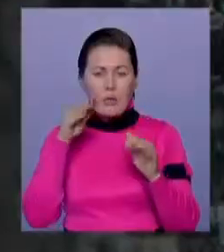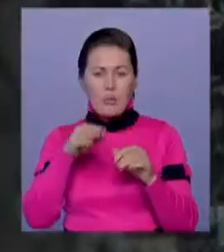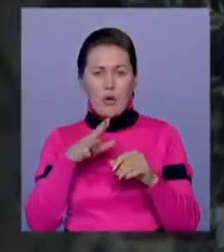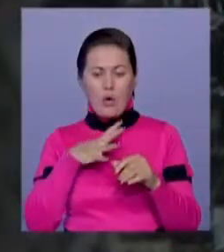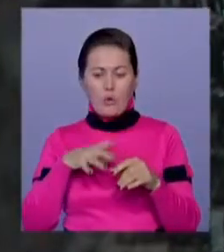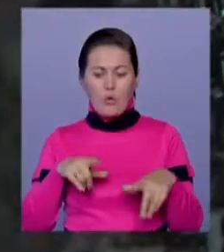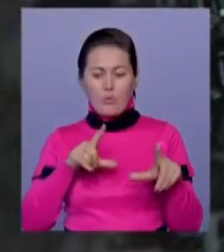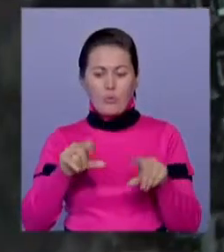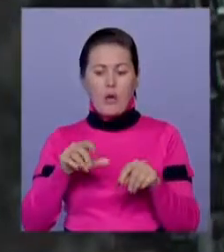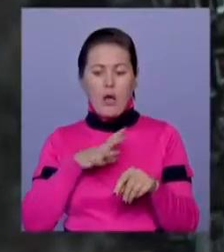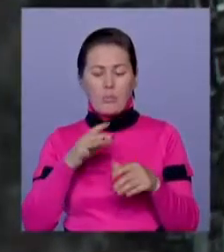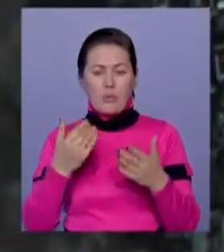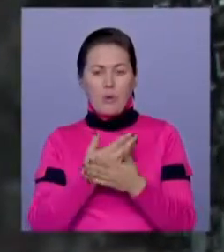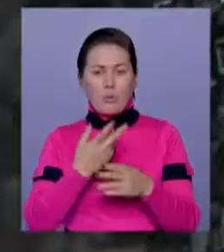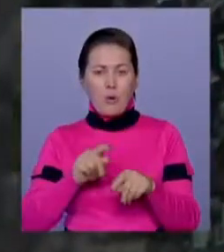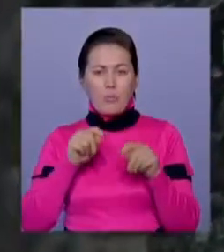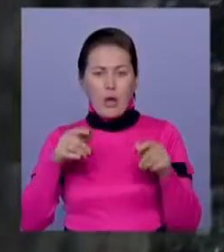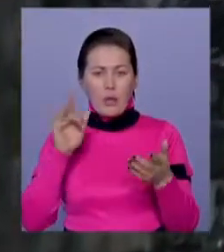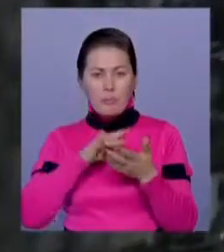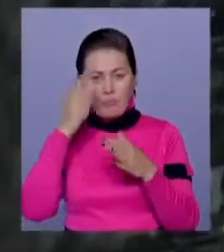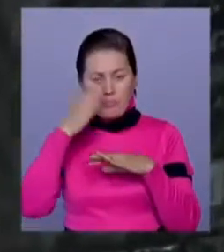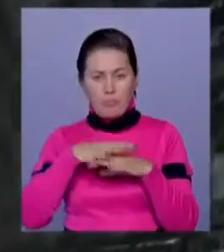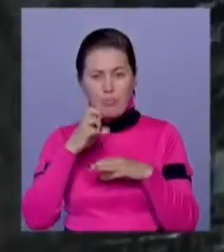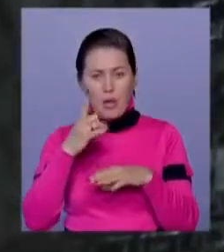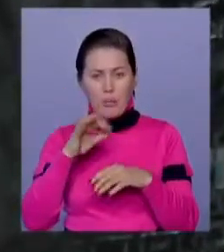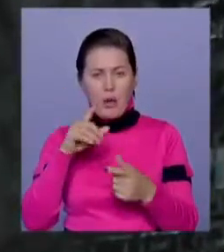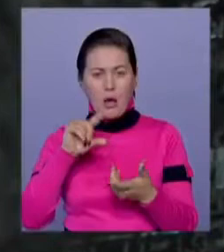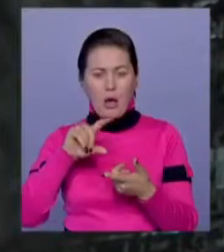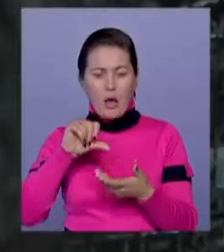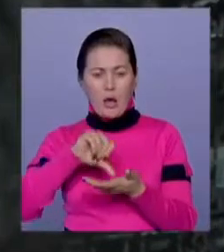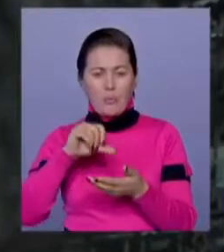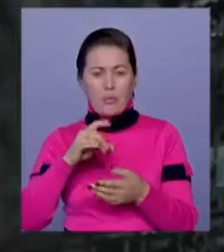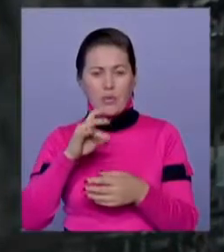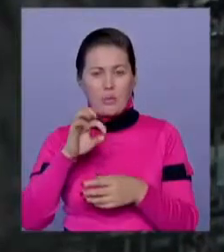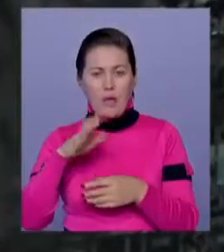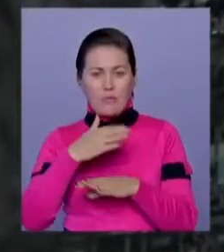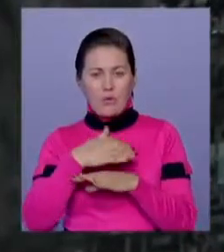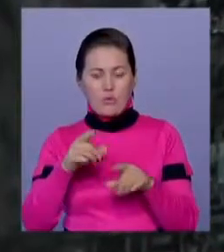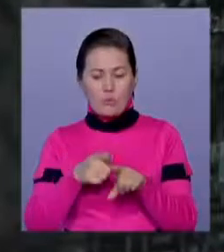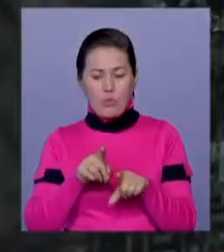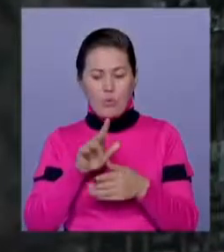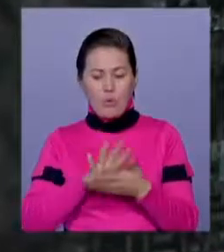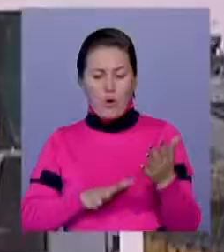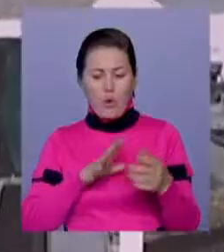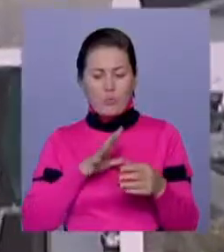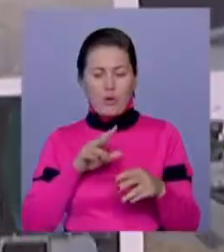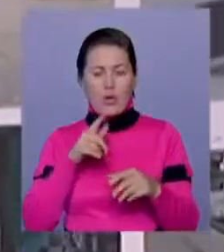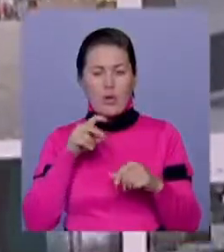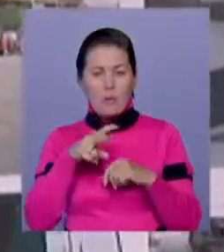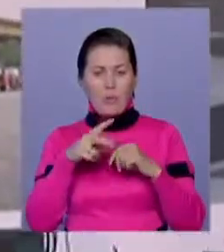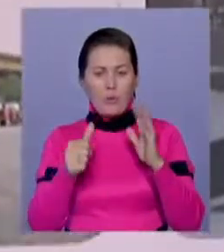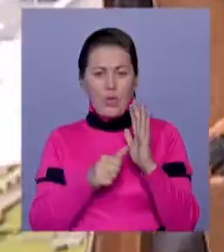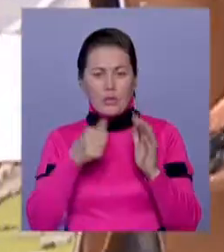деп күтілуде. Жаңа тораптың ашылуына қала әкімі Бауыржан Байбек қатысты. Айта кетейік, Назарбаев даңғылын ұзарту жұмыстары 2016